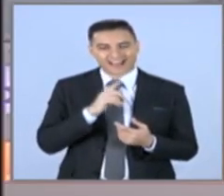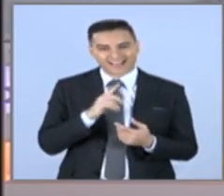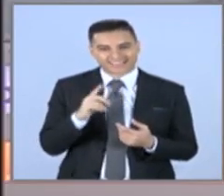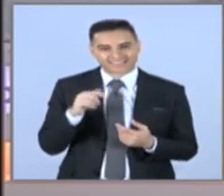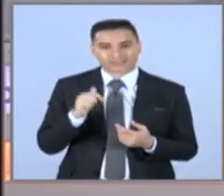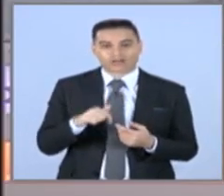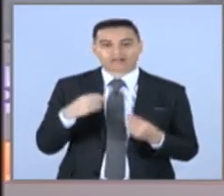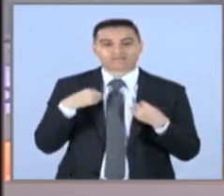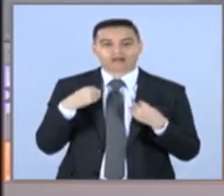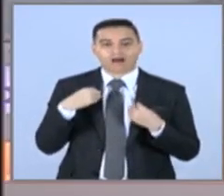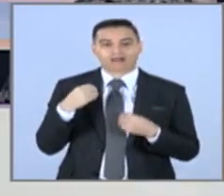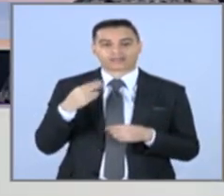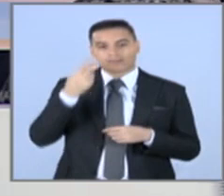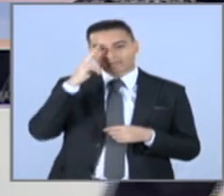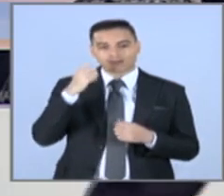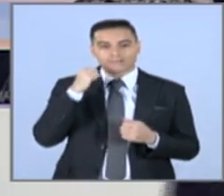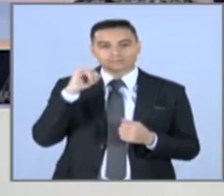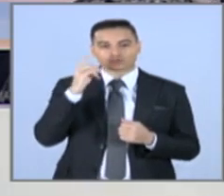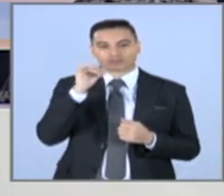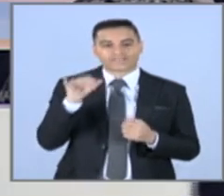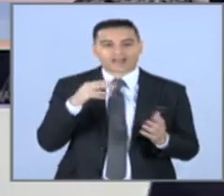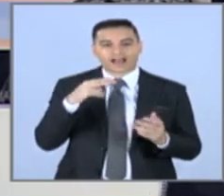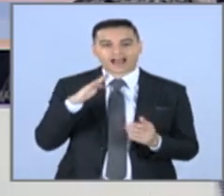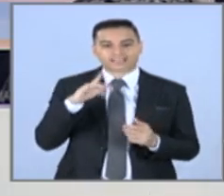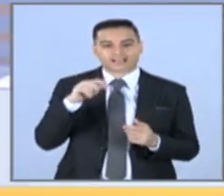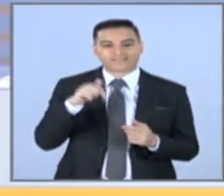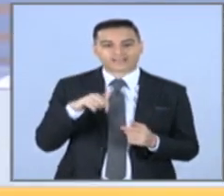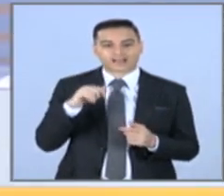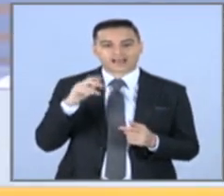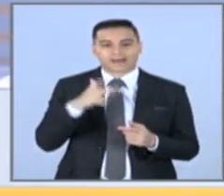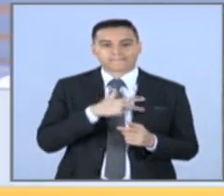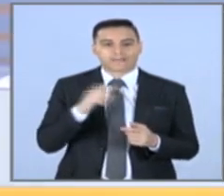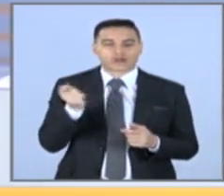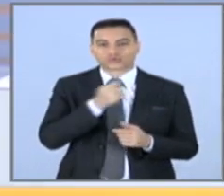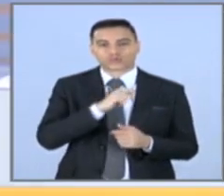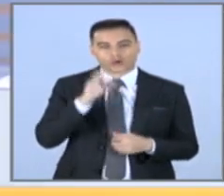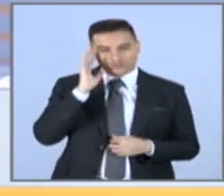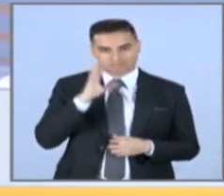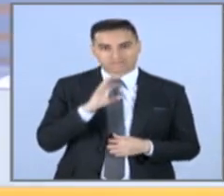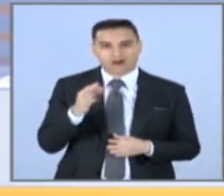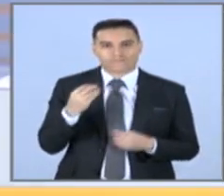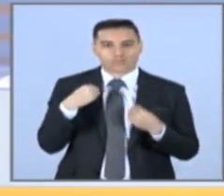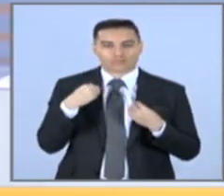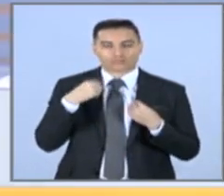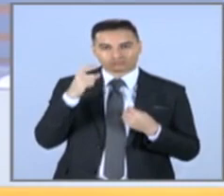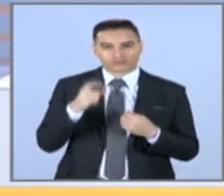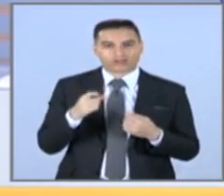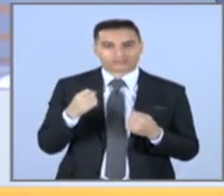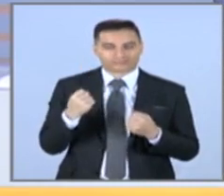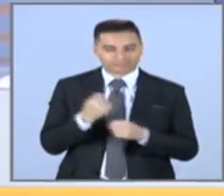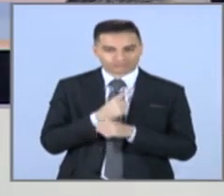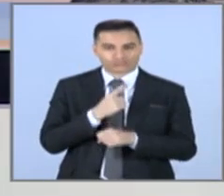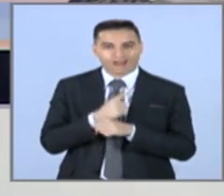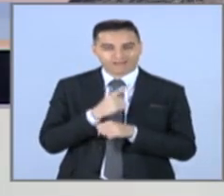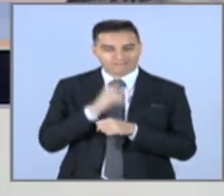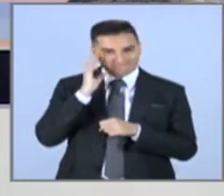رياضة يحترف البطل المصري مصطفى عسل؟ طبعا في ويش. رياضة الاسكواش. ونحيي كلنا الكابتن مصطفى